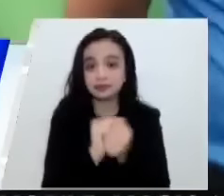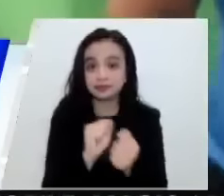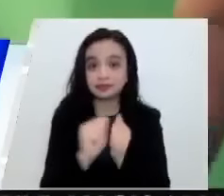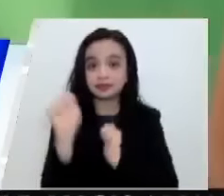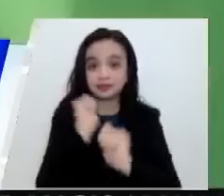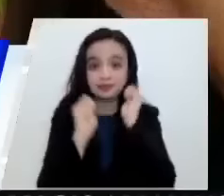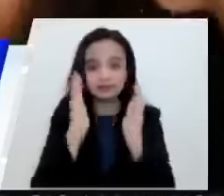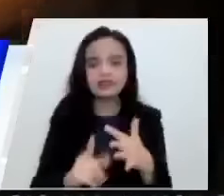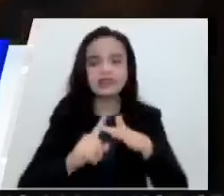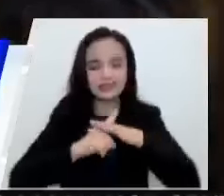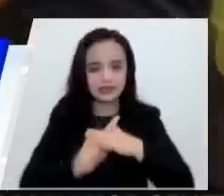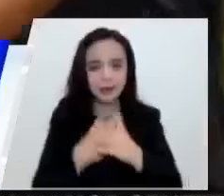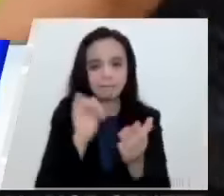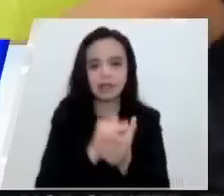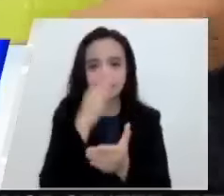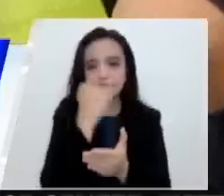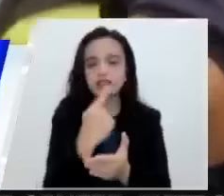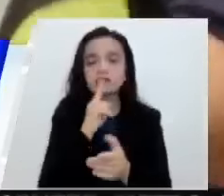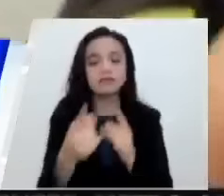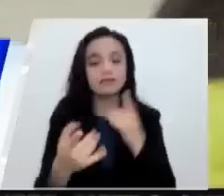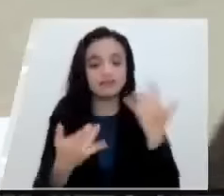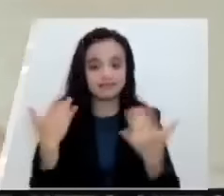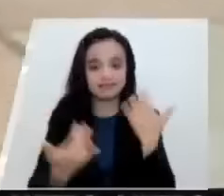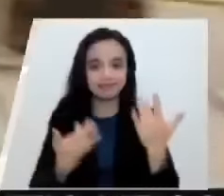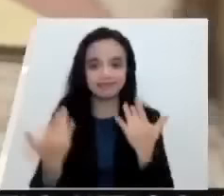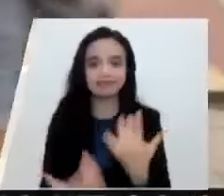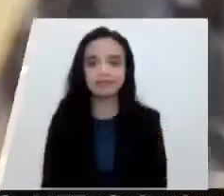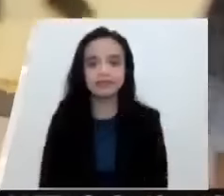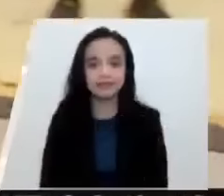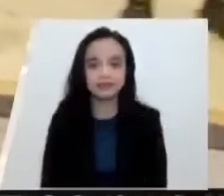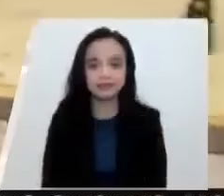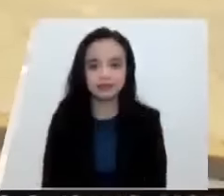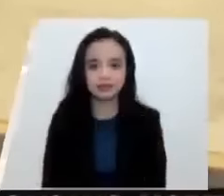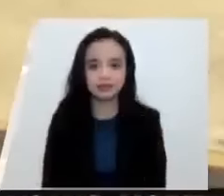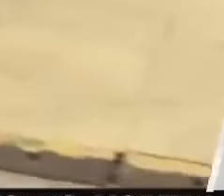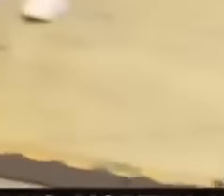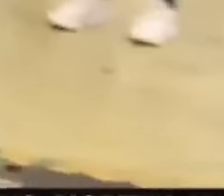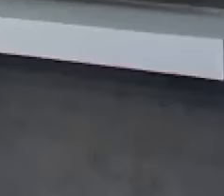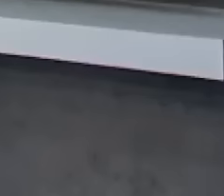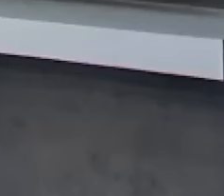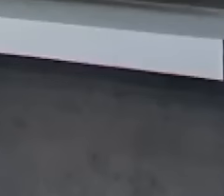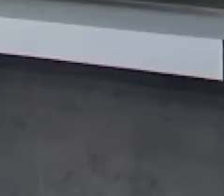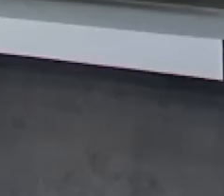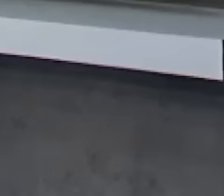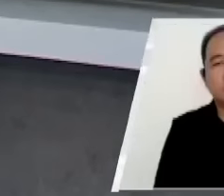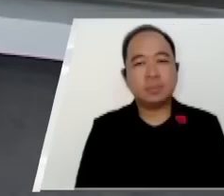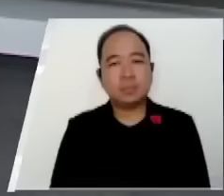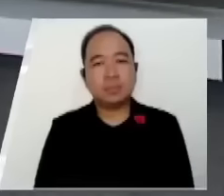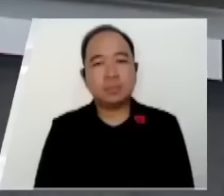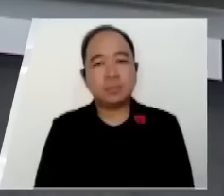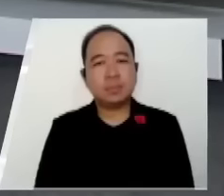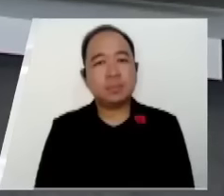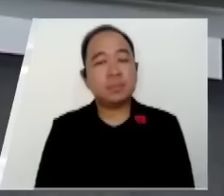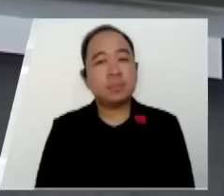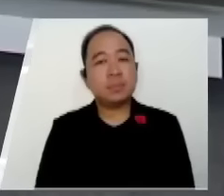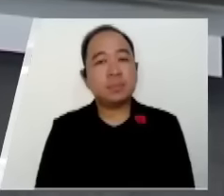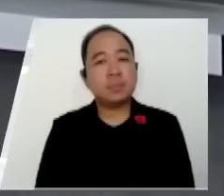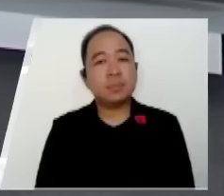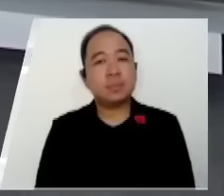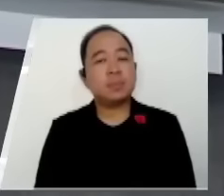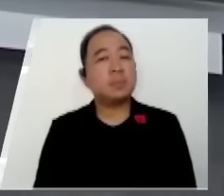naman nakaka-excite. Aubrey Carampel, updated showbiz happenings. Matapos ang mahigit